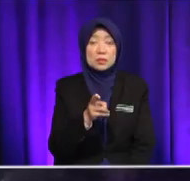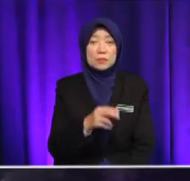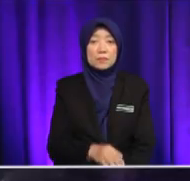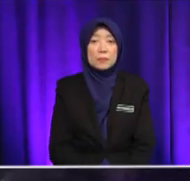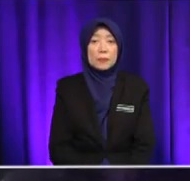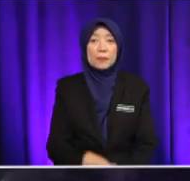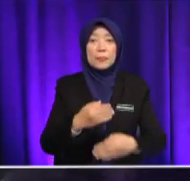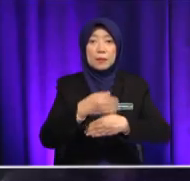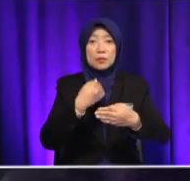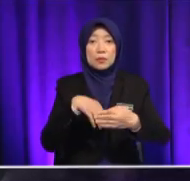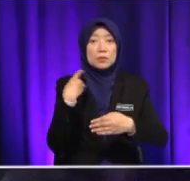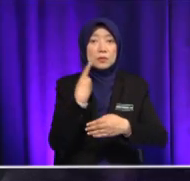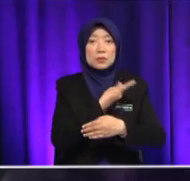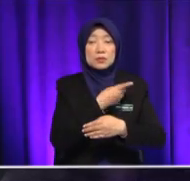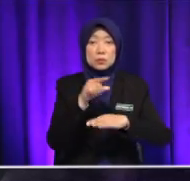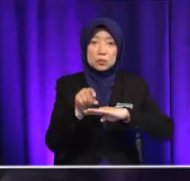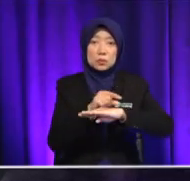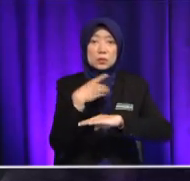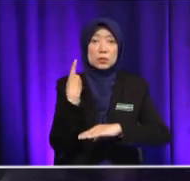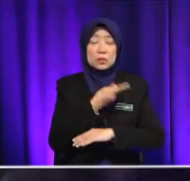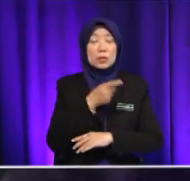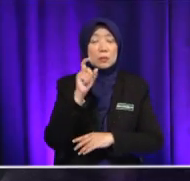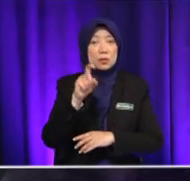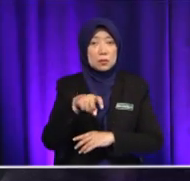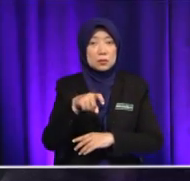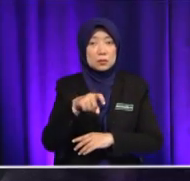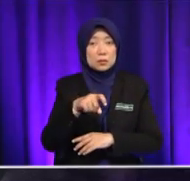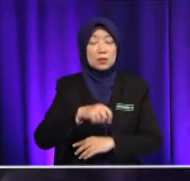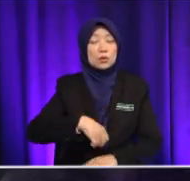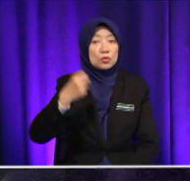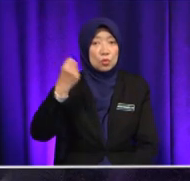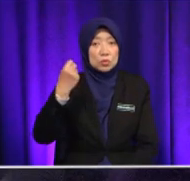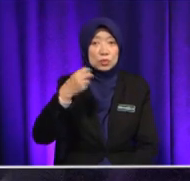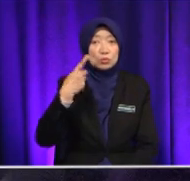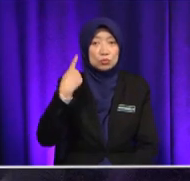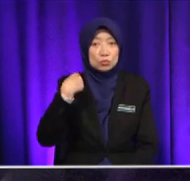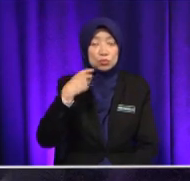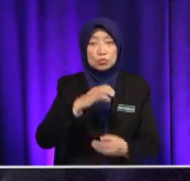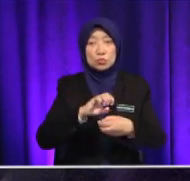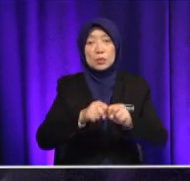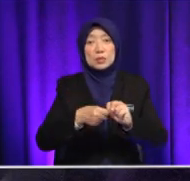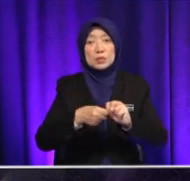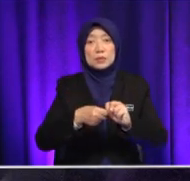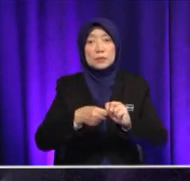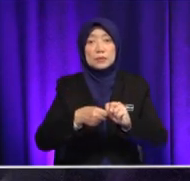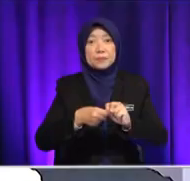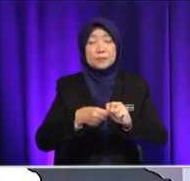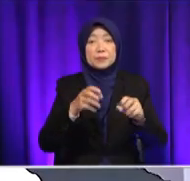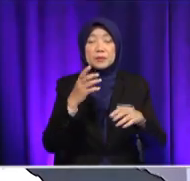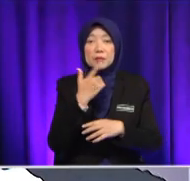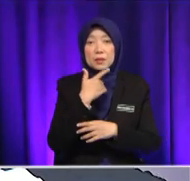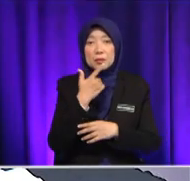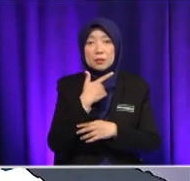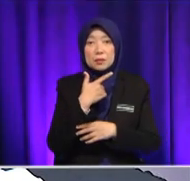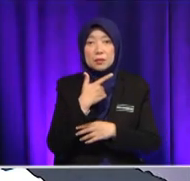kita gunakan Sean, okey, kita kena goncang dia. Kenapa itu? Sebab kita tak nak kita nak dia apa